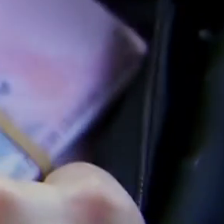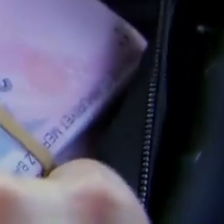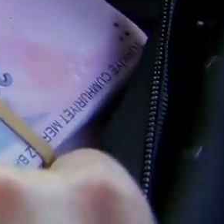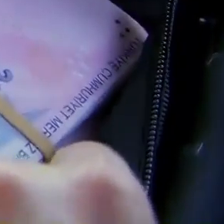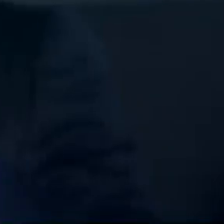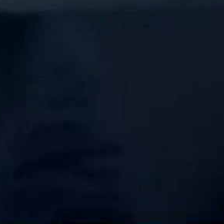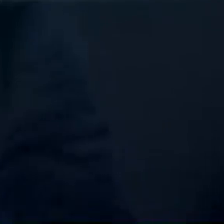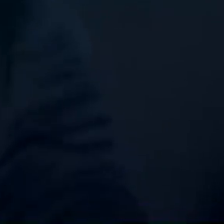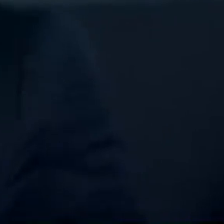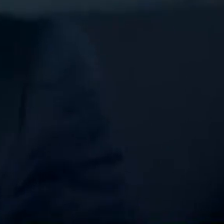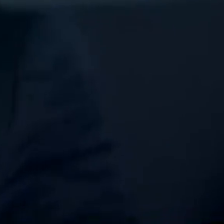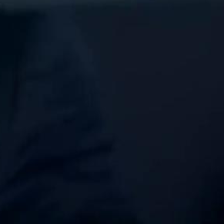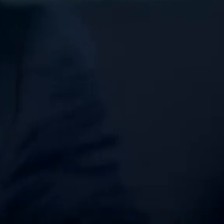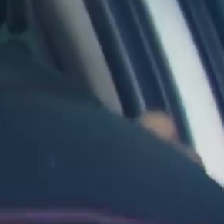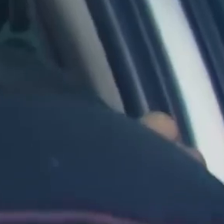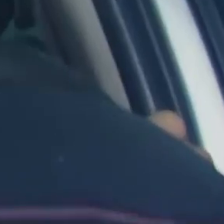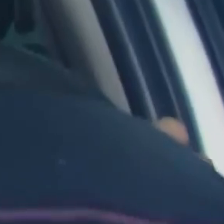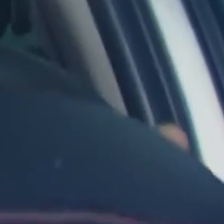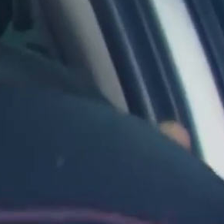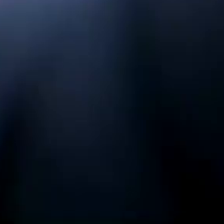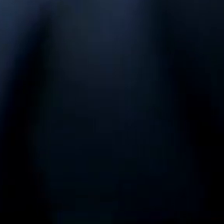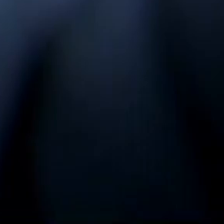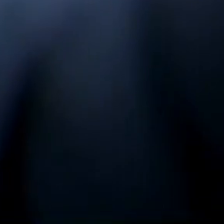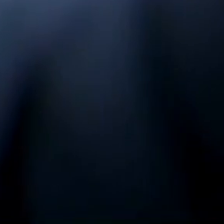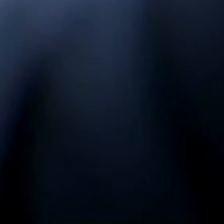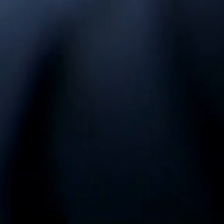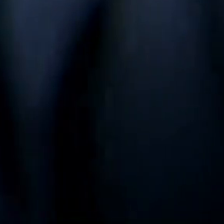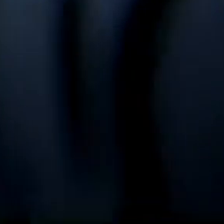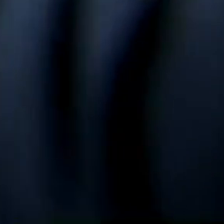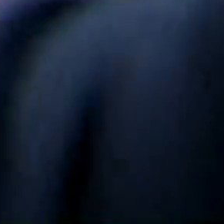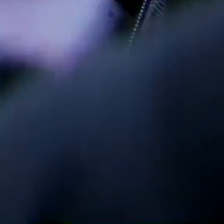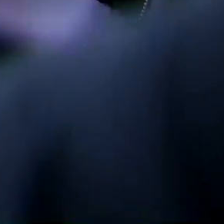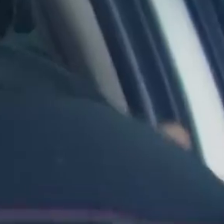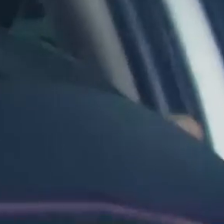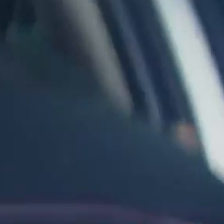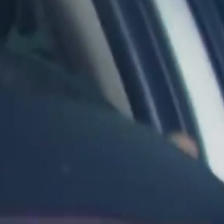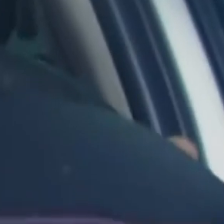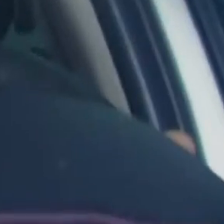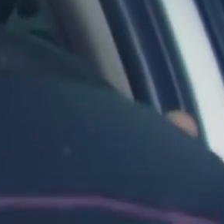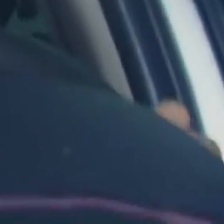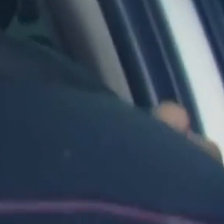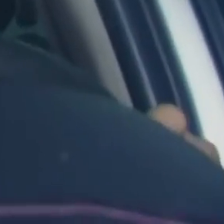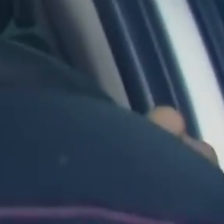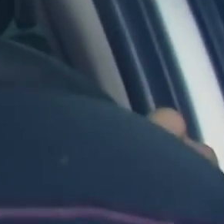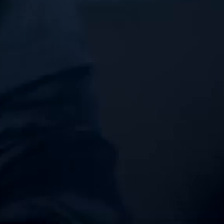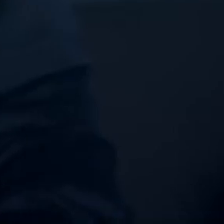paraların arasına sıkıştırırken taksi şoförü yan yan Nurhan'ı süzüyor. Nurhan rahatsız oldu.